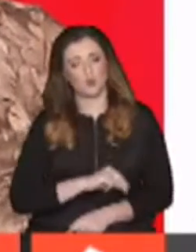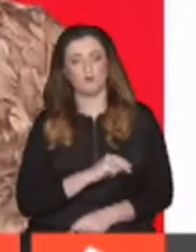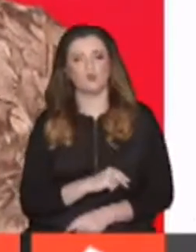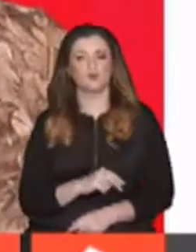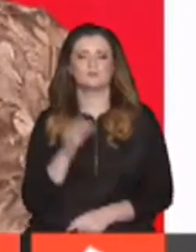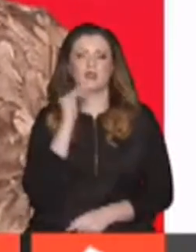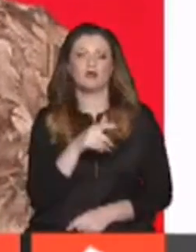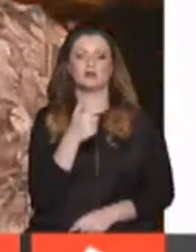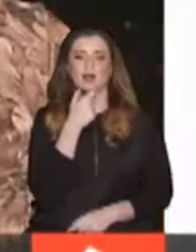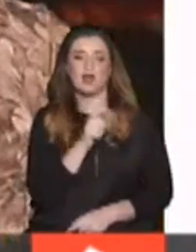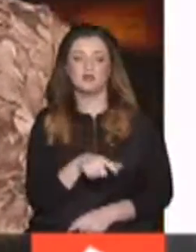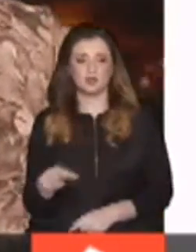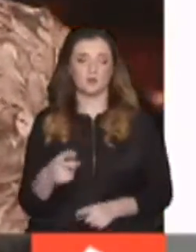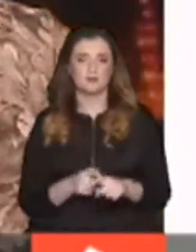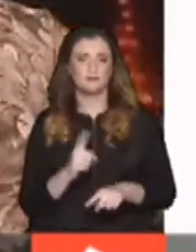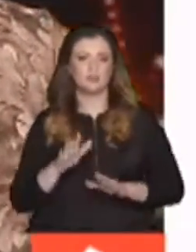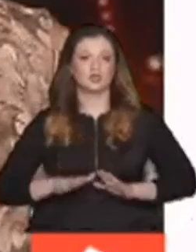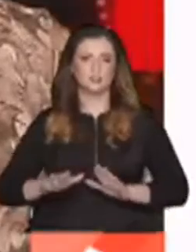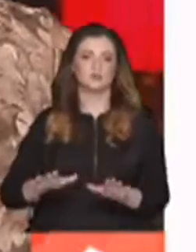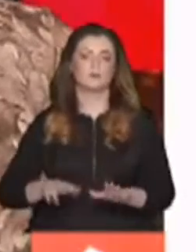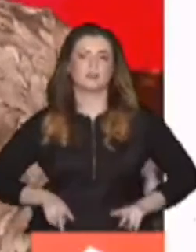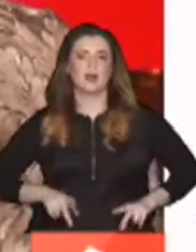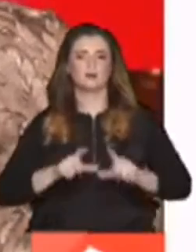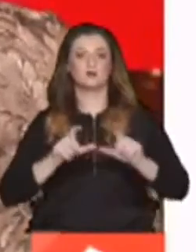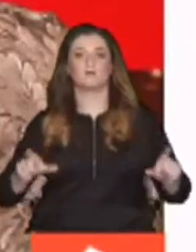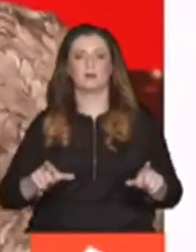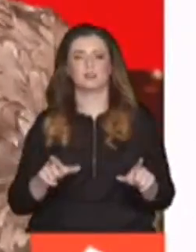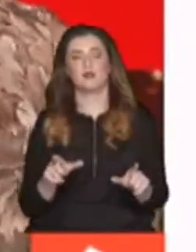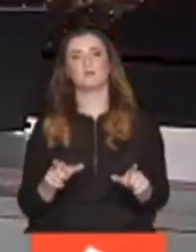Нагадаю глядачам, це був перший заступник директора департаменту міського благоустрою